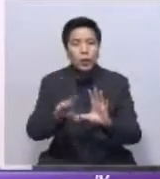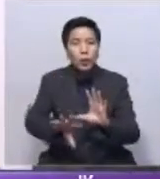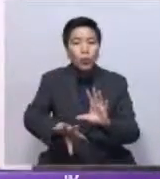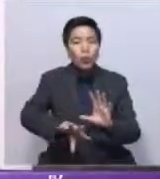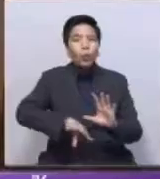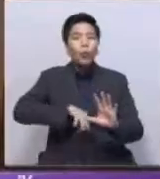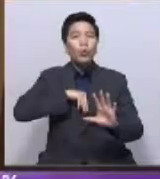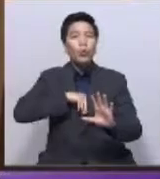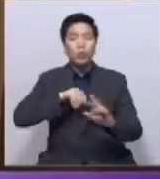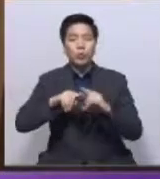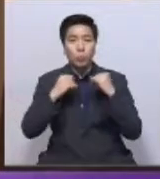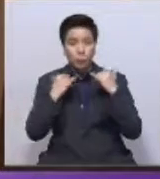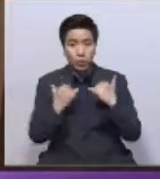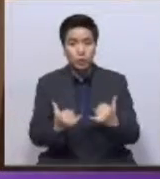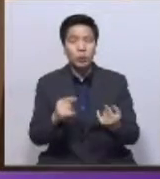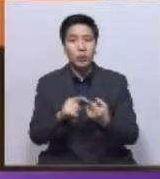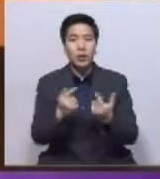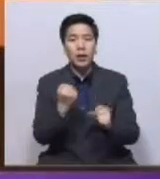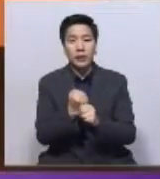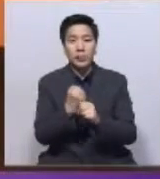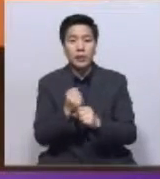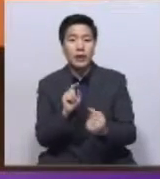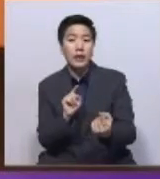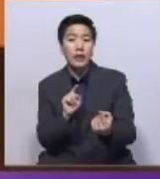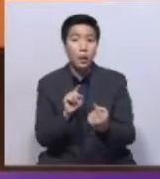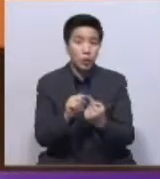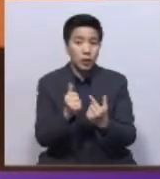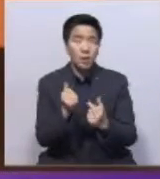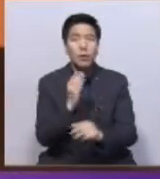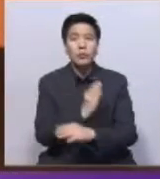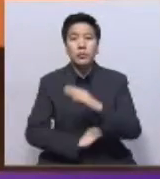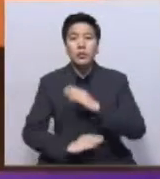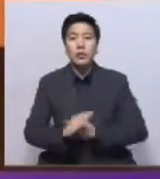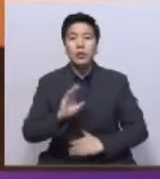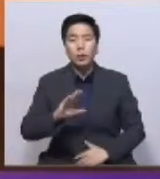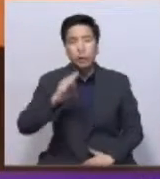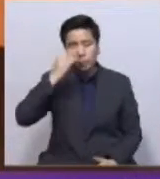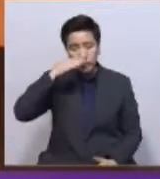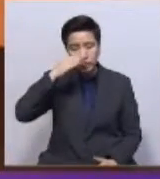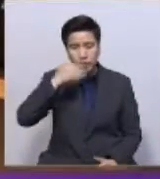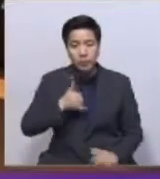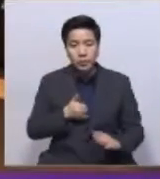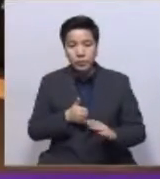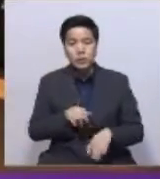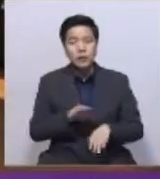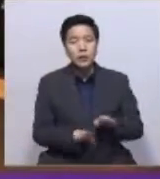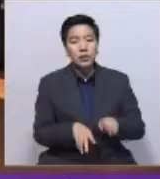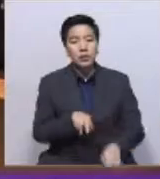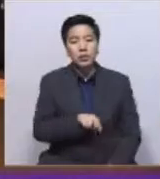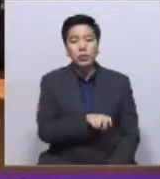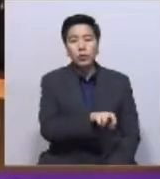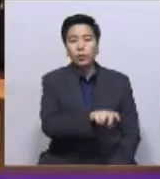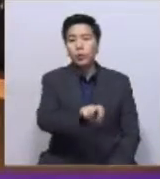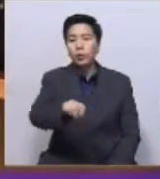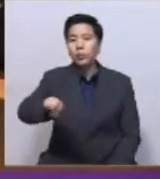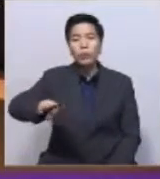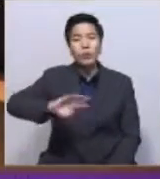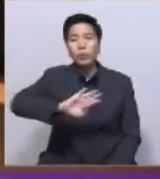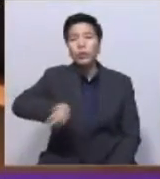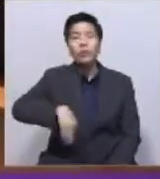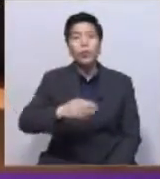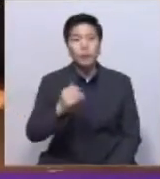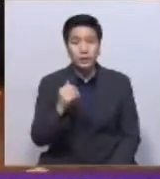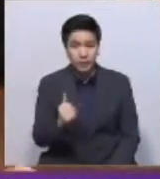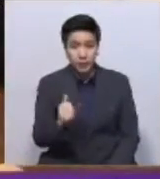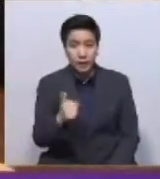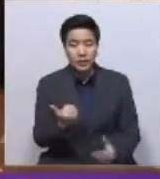ถึงมีการออกแบบอารยะสถาปัตย์เพื่อให้ผู้พิการทางสายตาสามารถเดินชมนิทรรศการได้โดยรอบ